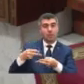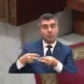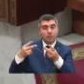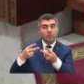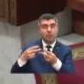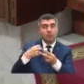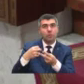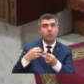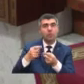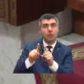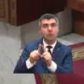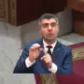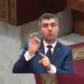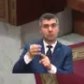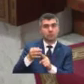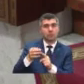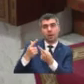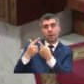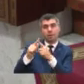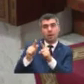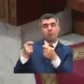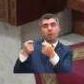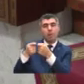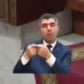جابش، الراجح ان الوكاله غدير بحال اللي دارت الصويره